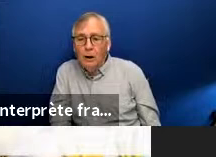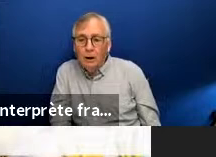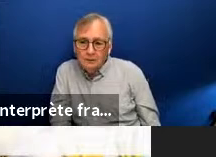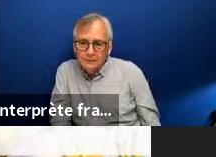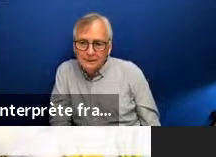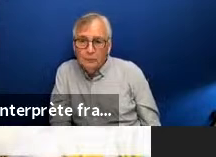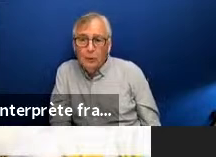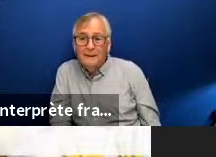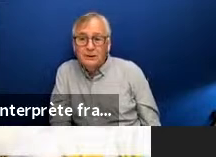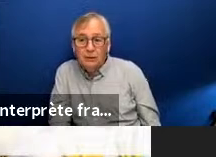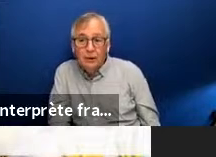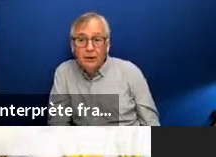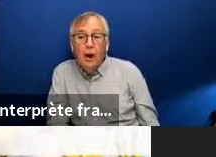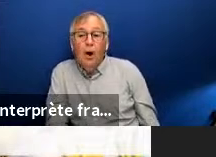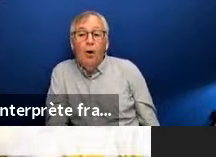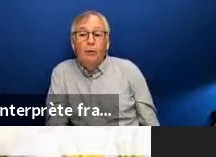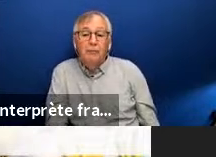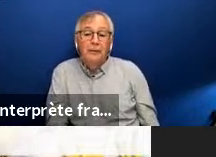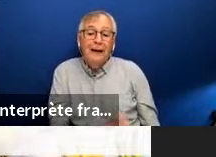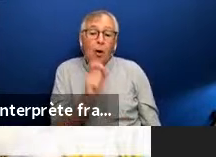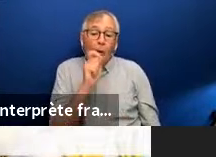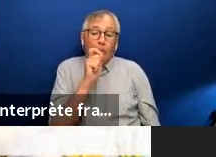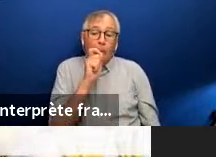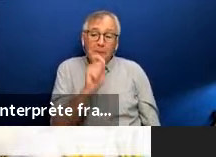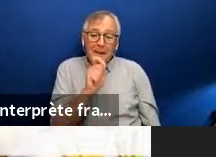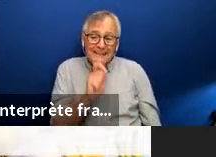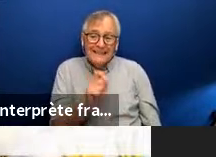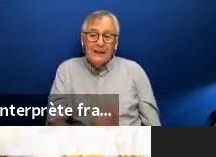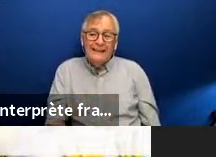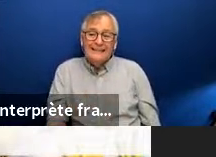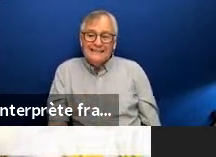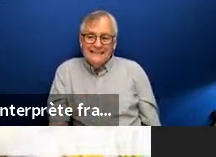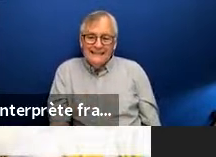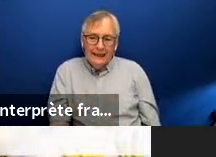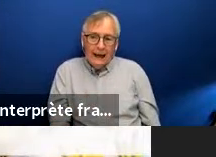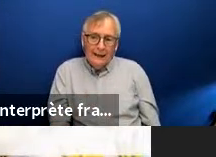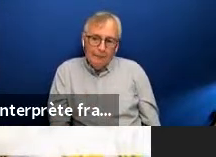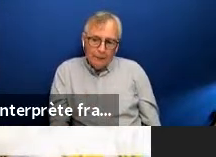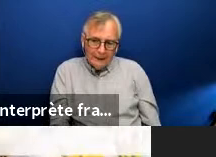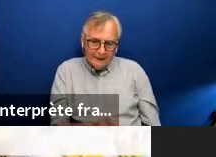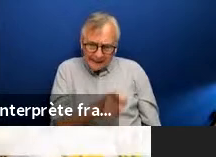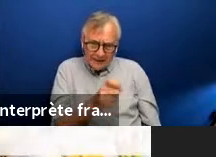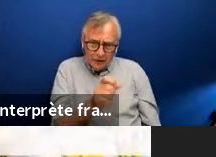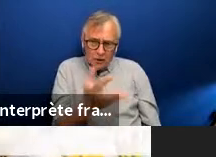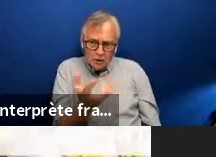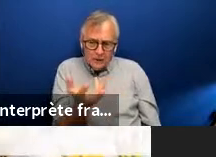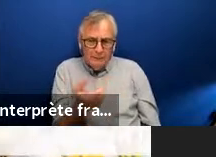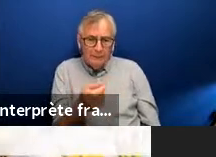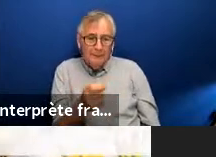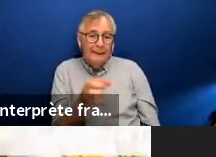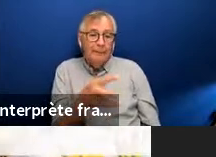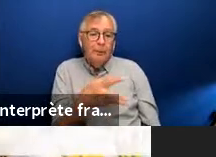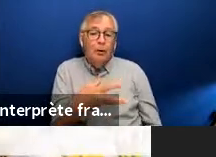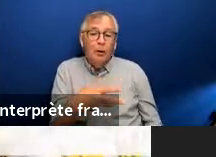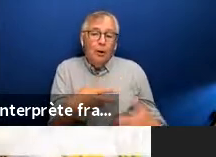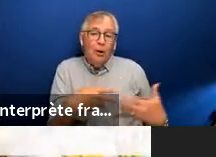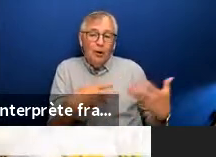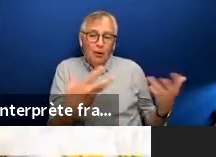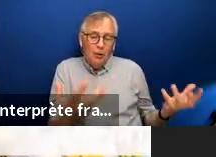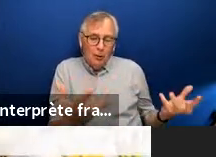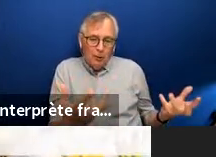Raymond Dewar. Ces trois personnes-là ont fait un premier dictionnaire signé. À l'époque, la technologie ne permettait